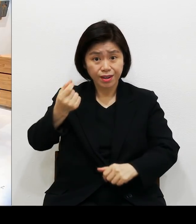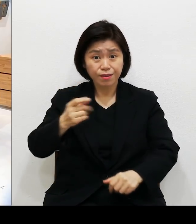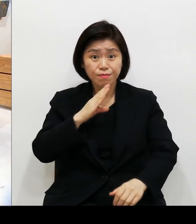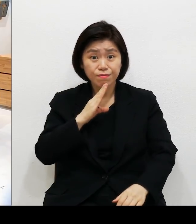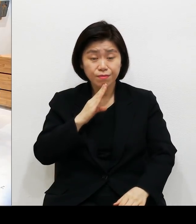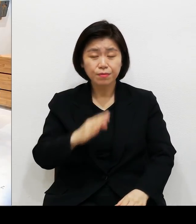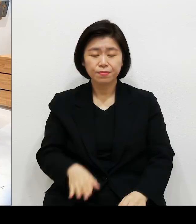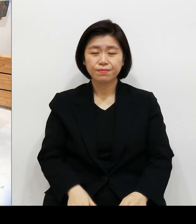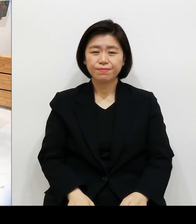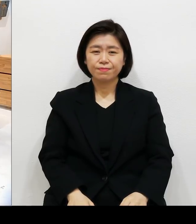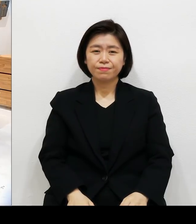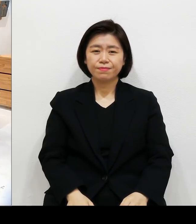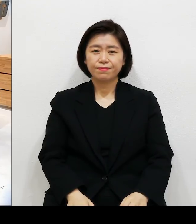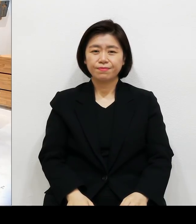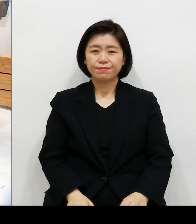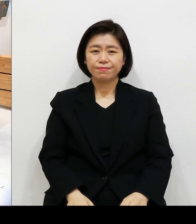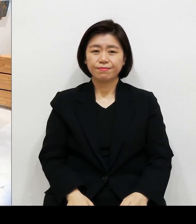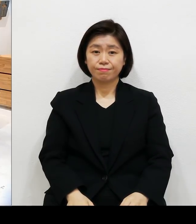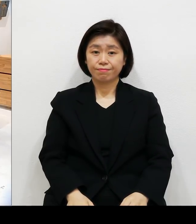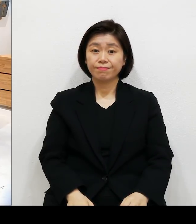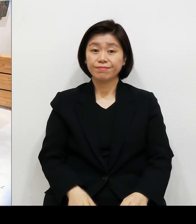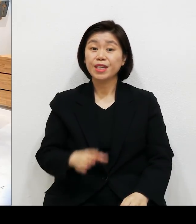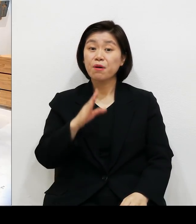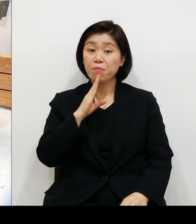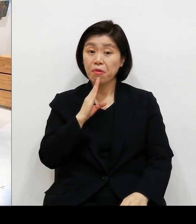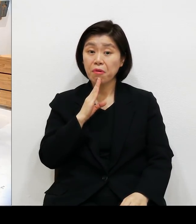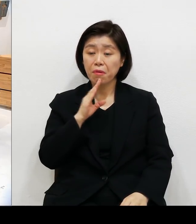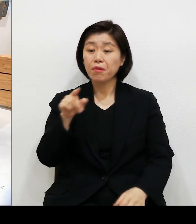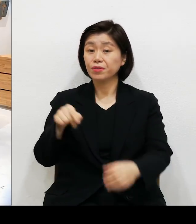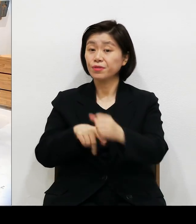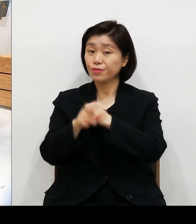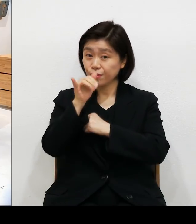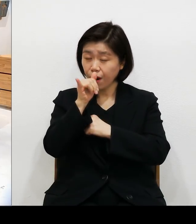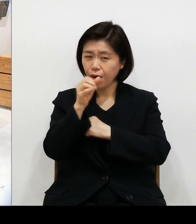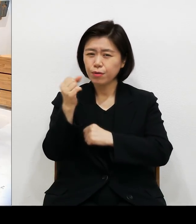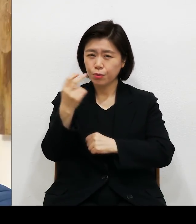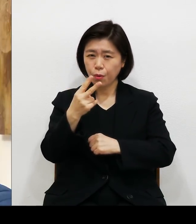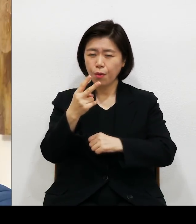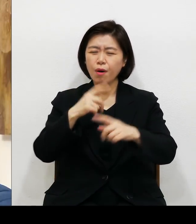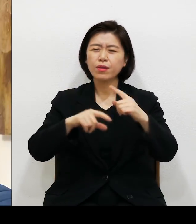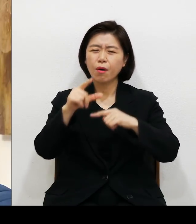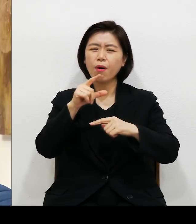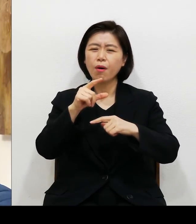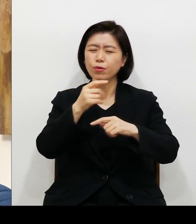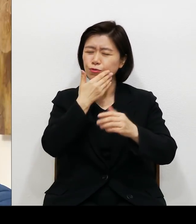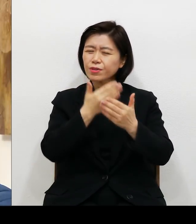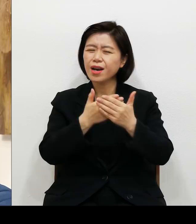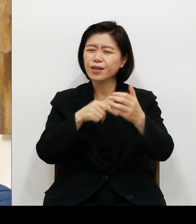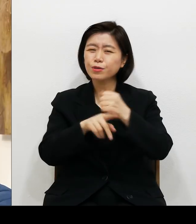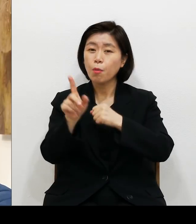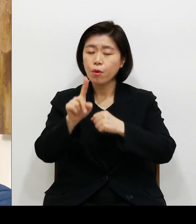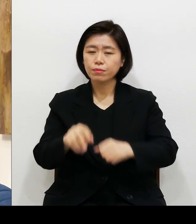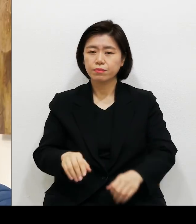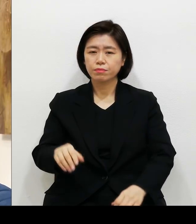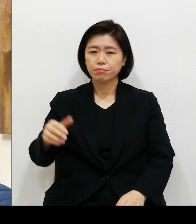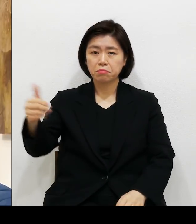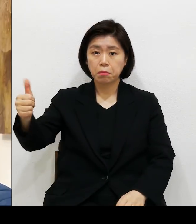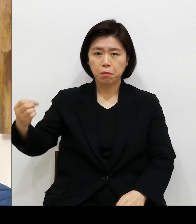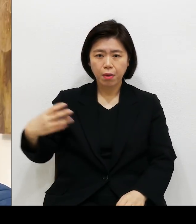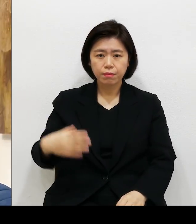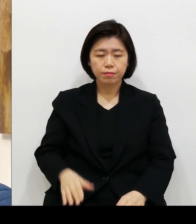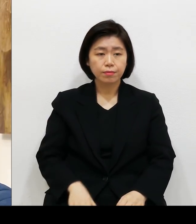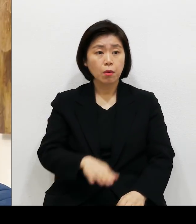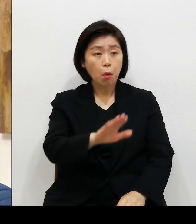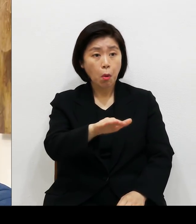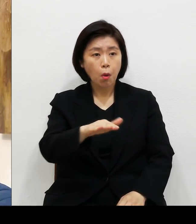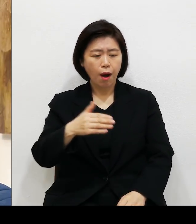거지. 이렇게 네. 이렇게 했겠죠? 설득을? 그거랑 가장 저를 크게 움직였던 건 우리가 같이 이 카메라가 따라가면